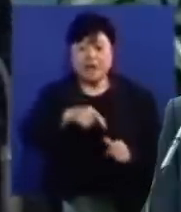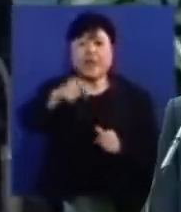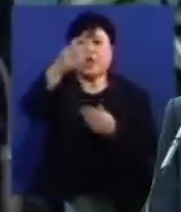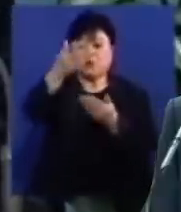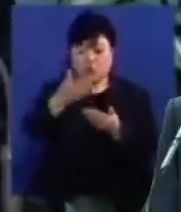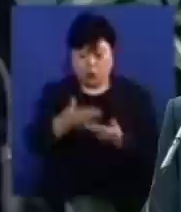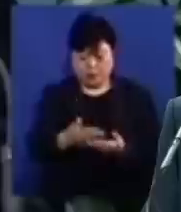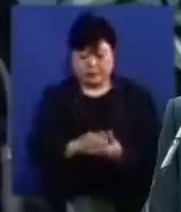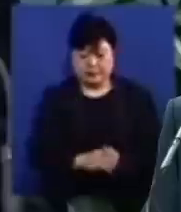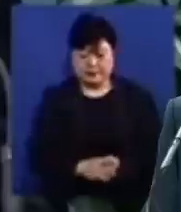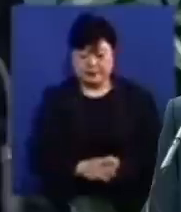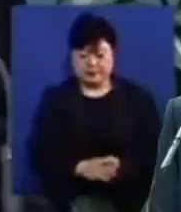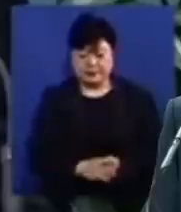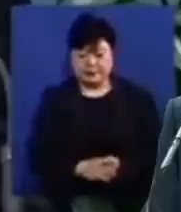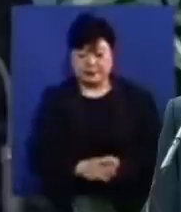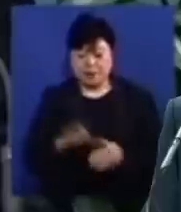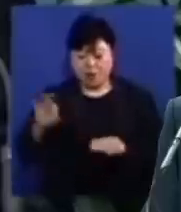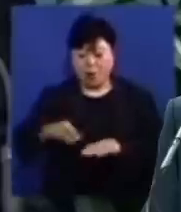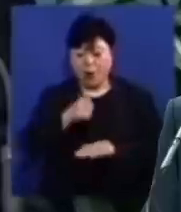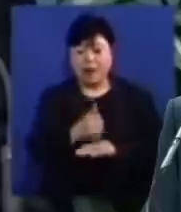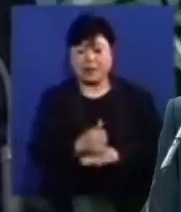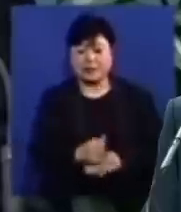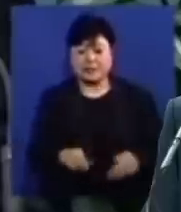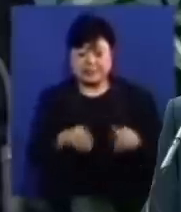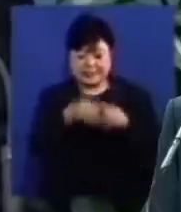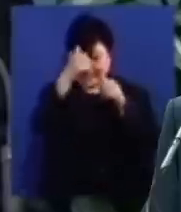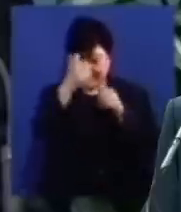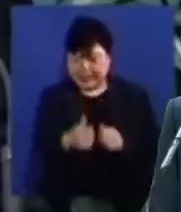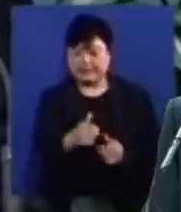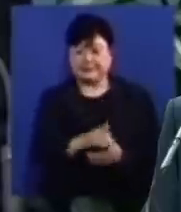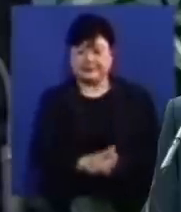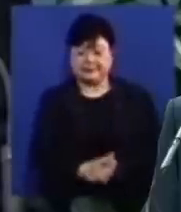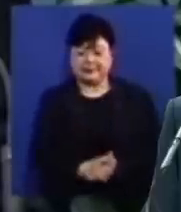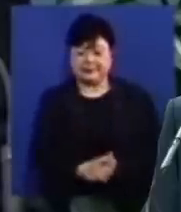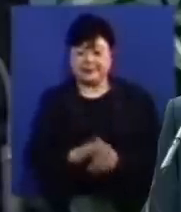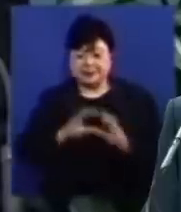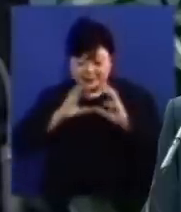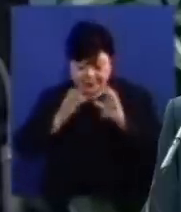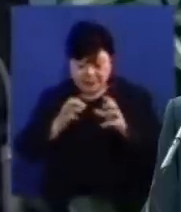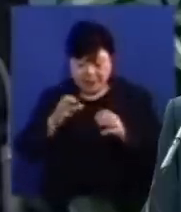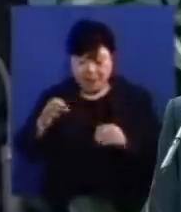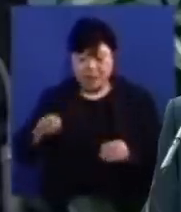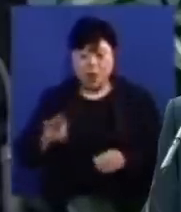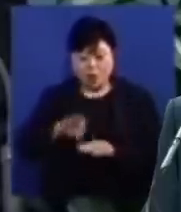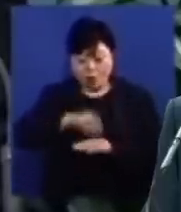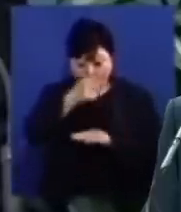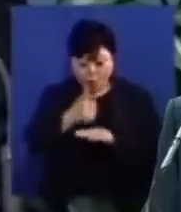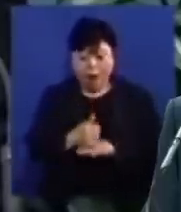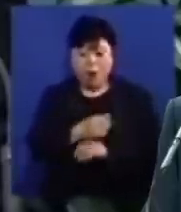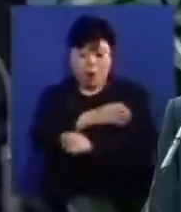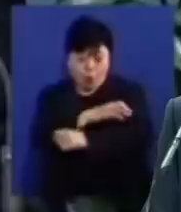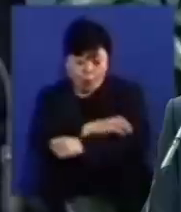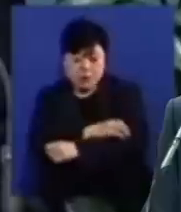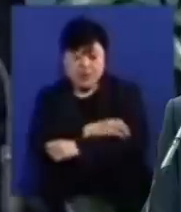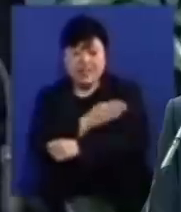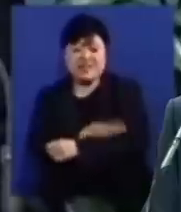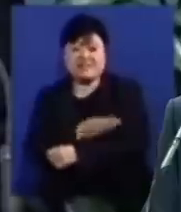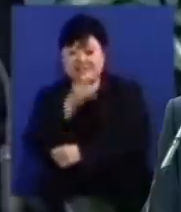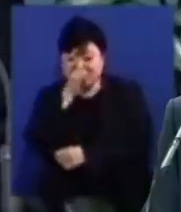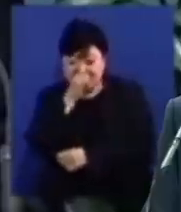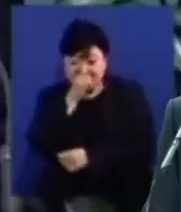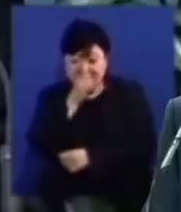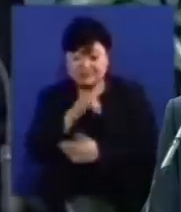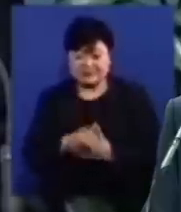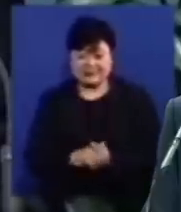주셨다. 나는 왕같은 제사장이다. 세상에 왕이 권세와 능력이 있지 않습니까? 나는